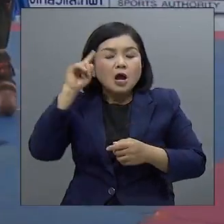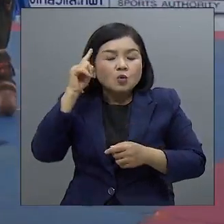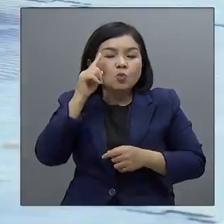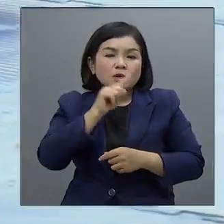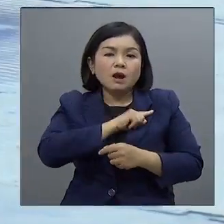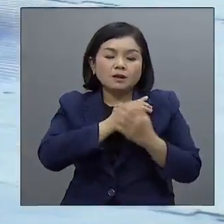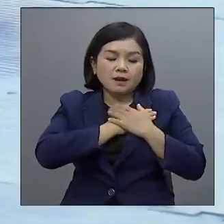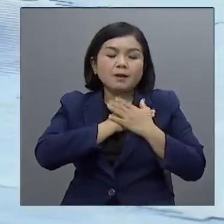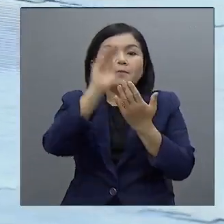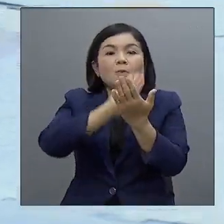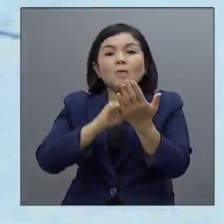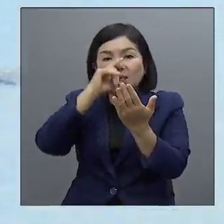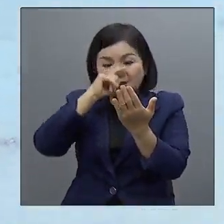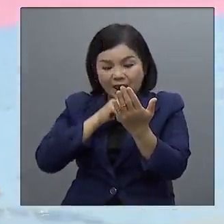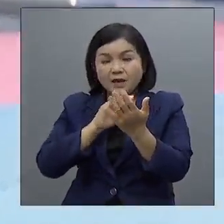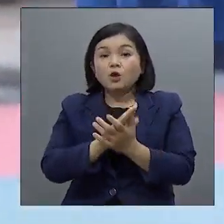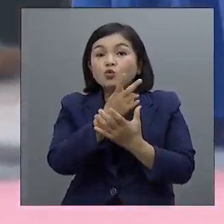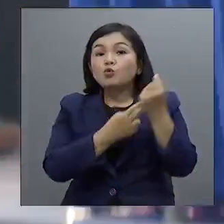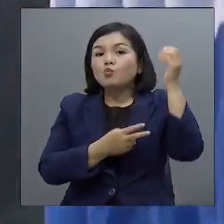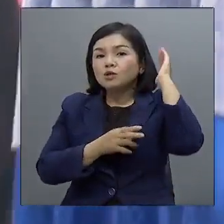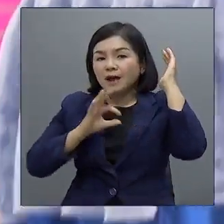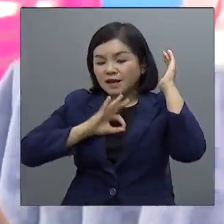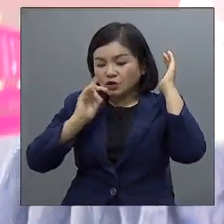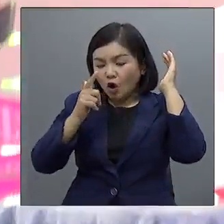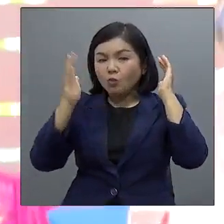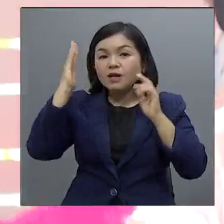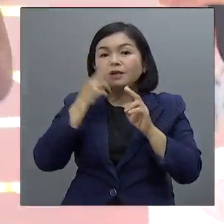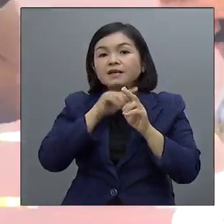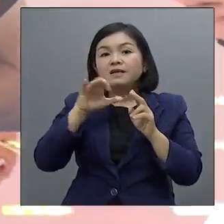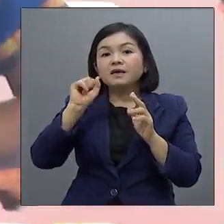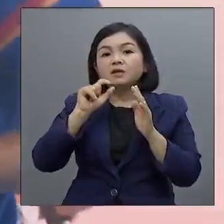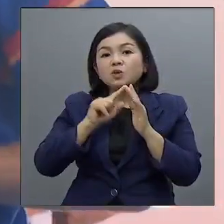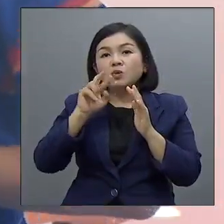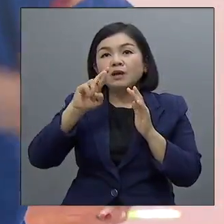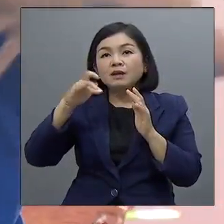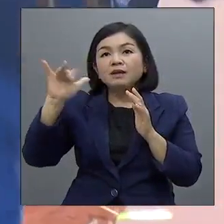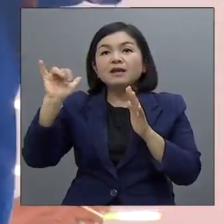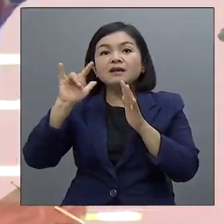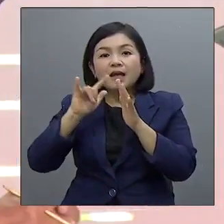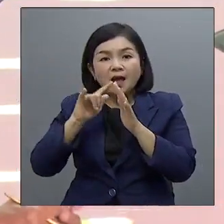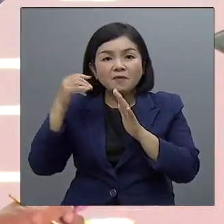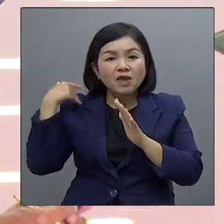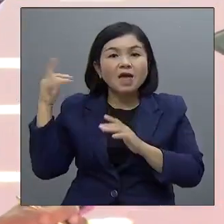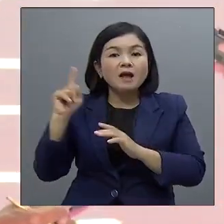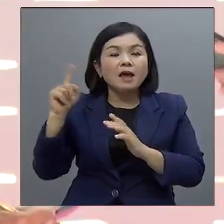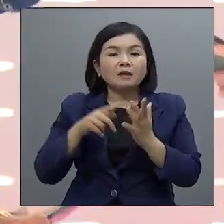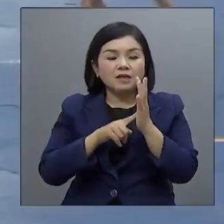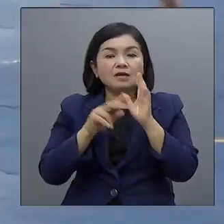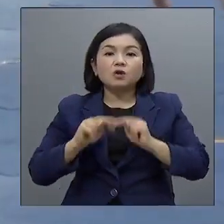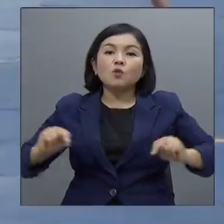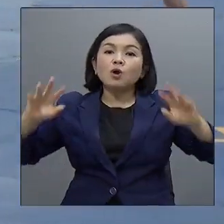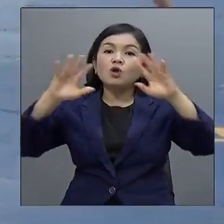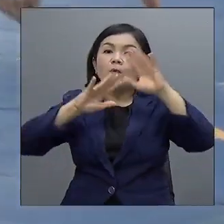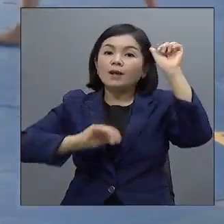การแข่งขันในประเภทกระบี่ชายคู่นะครับเหรียญทองตกเป็นของสุริยะเจตนเสนกับอดิศักดิ์รังเริ่มครับจากนครปฐมที่โช